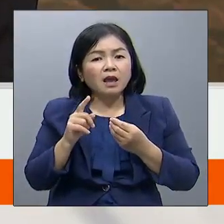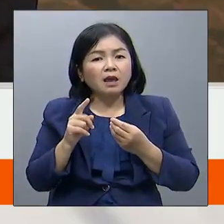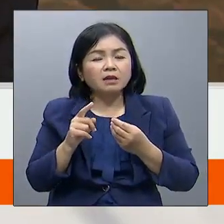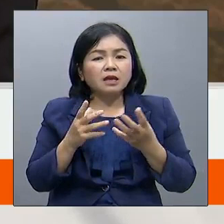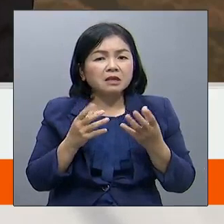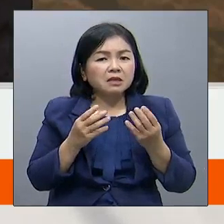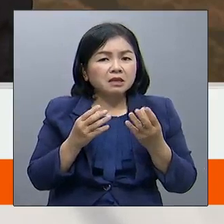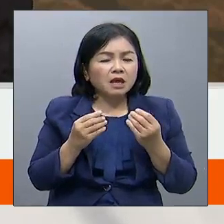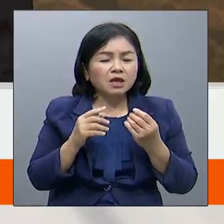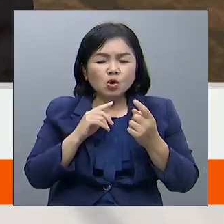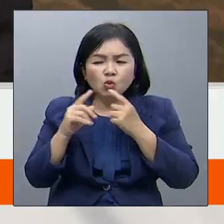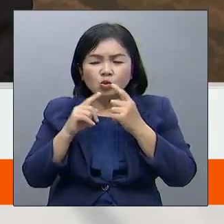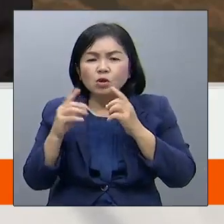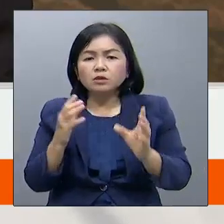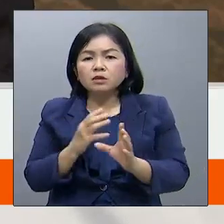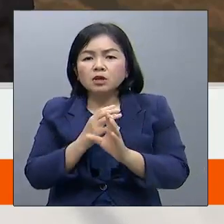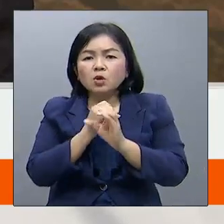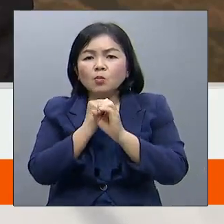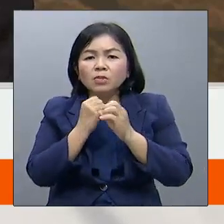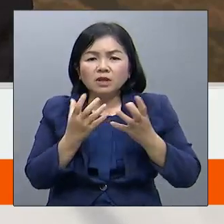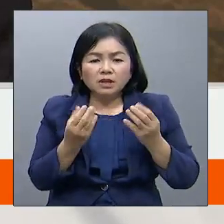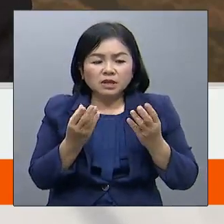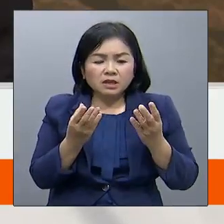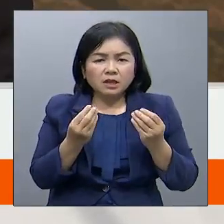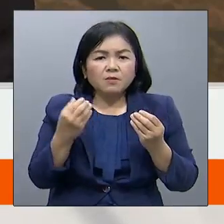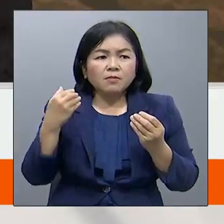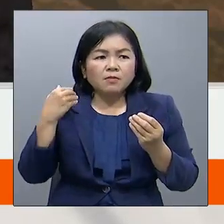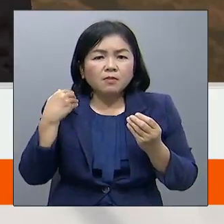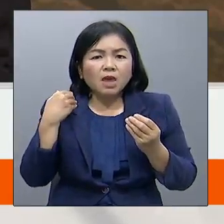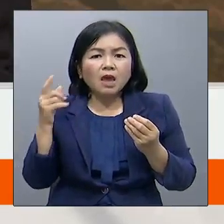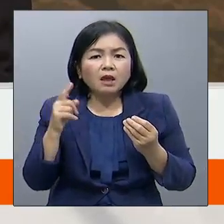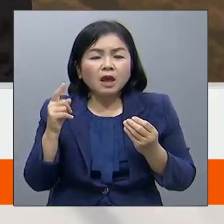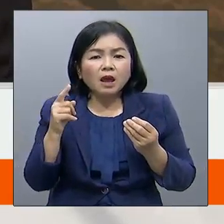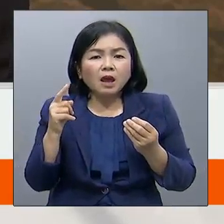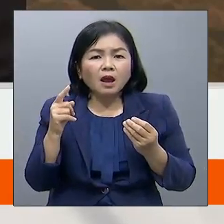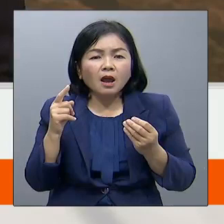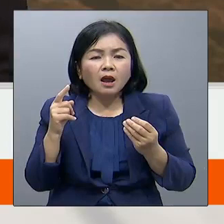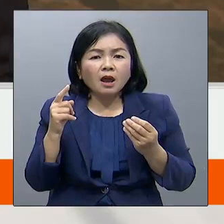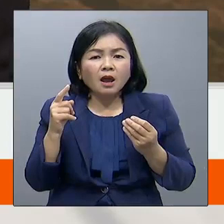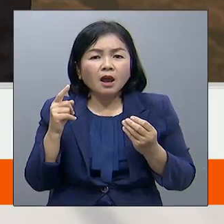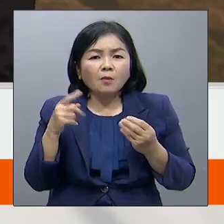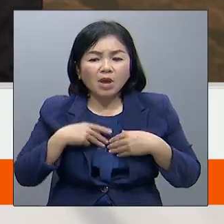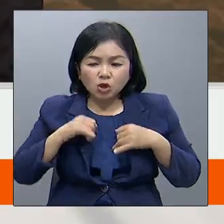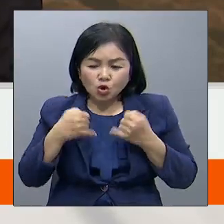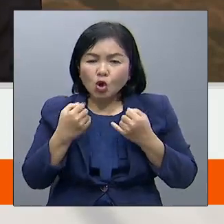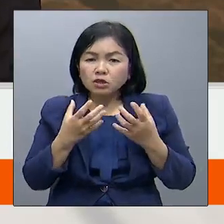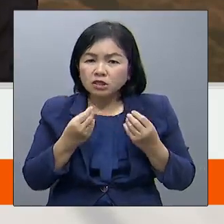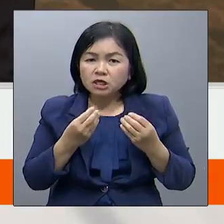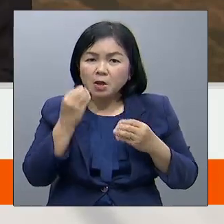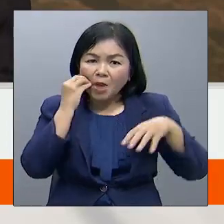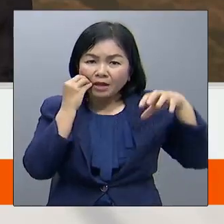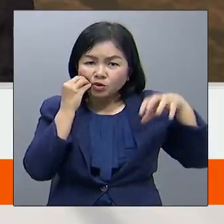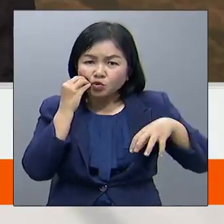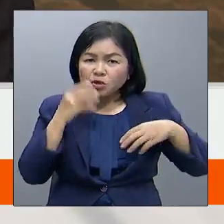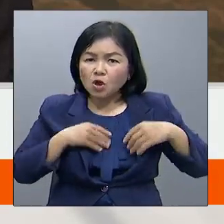ก็มีข้อถกเถียงกันว่าสรุปแล้วในพื้นที่เนี้ยเขามีสิทธิ์ในมีกรรมสิทธิ์ในพื้นที่ที่เขาอยู่มาก